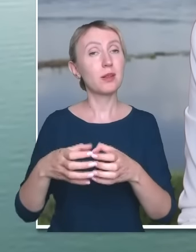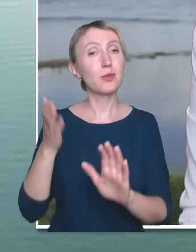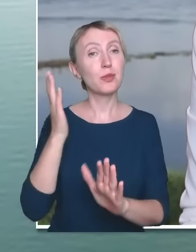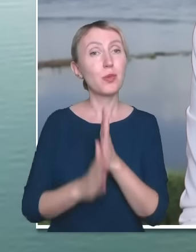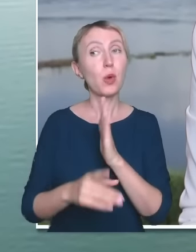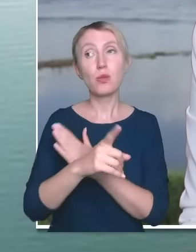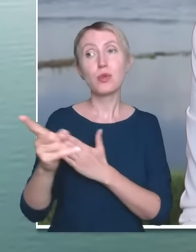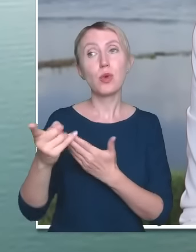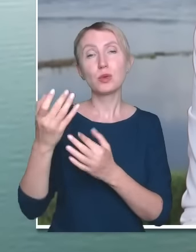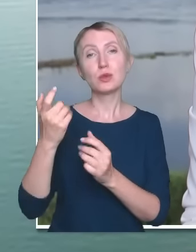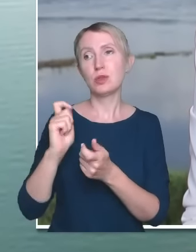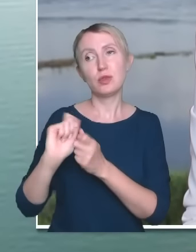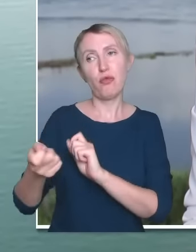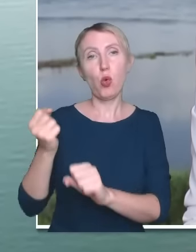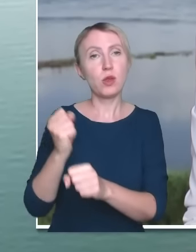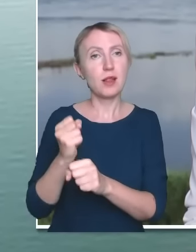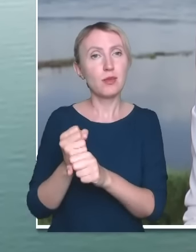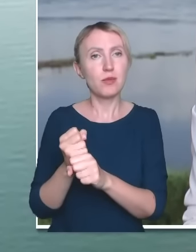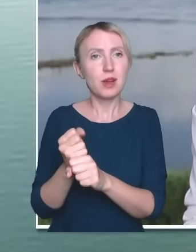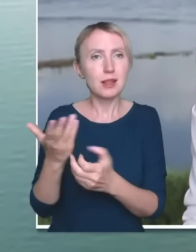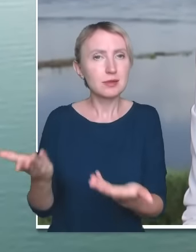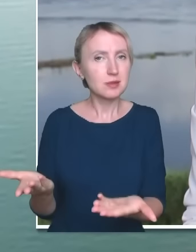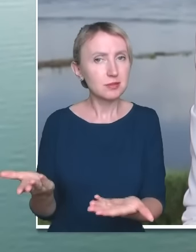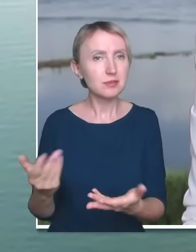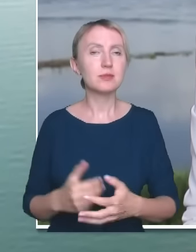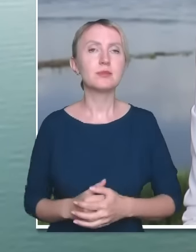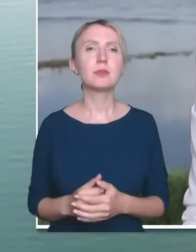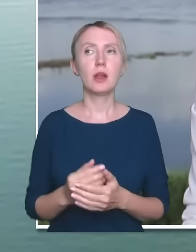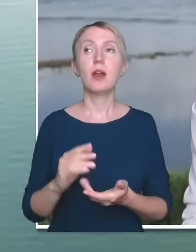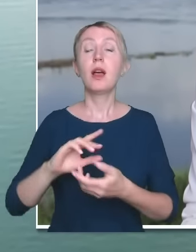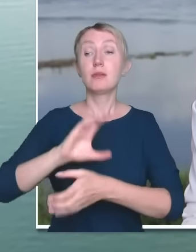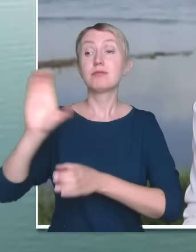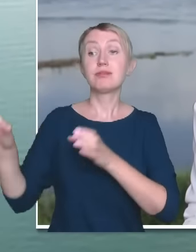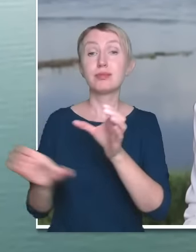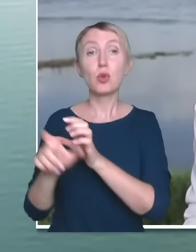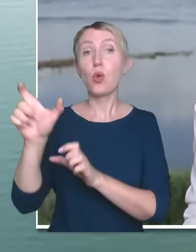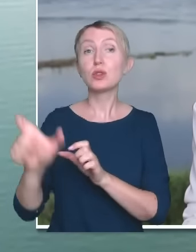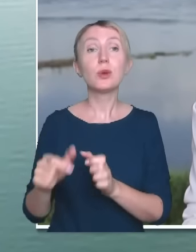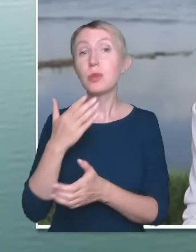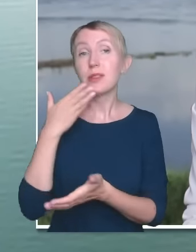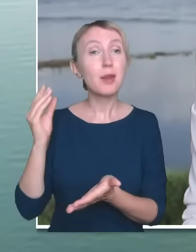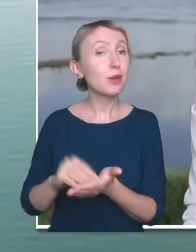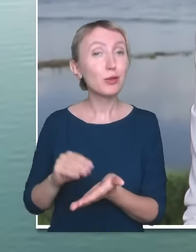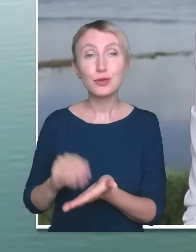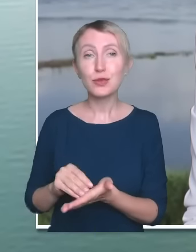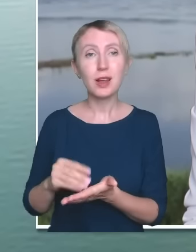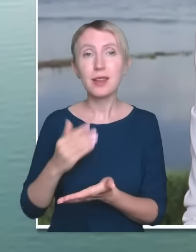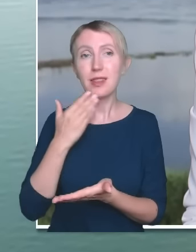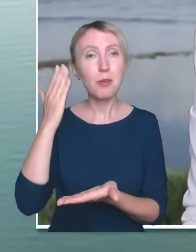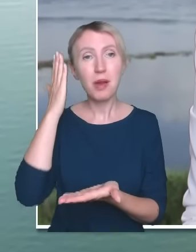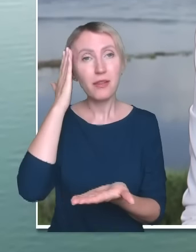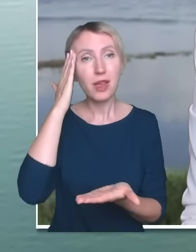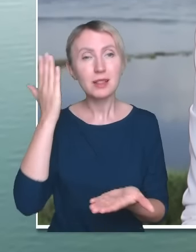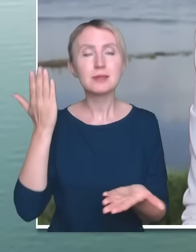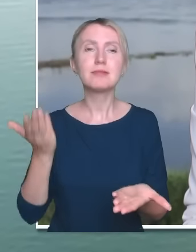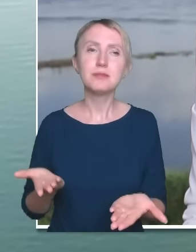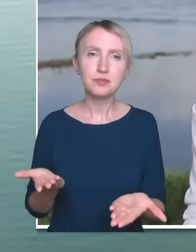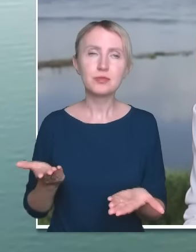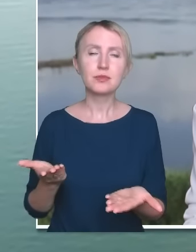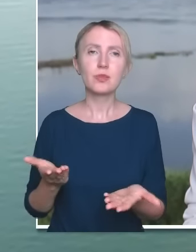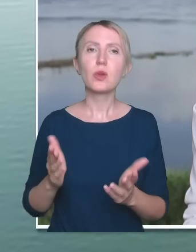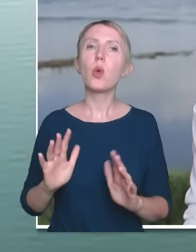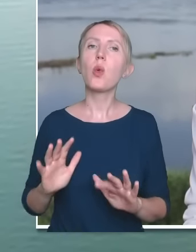podziękowano, zwalniając je z różnych stanowisk. Na te miejsca przyszły osoby, które nie miały tego doświadczenia, nie miały tej wiedzy, no więc łatwiej jest